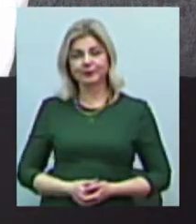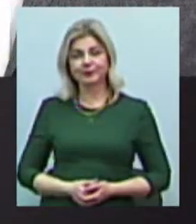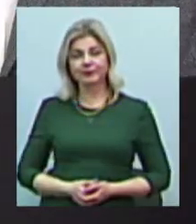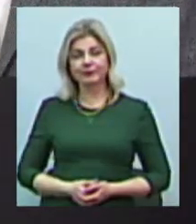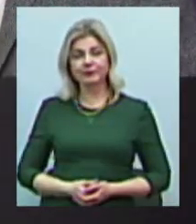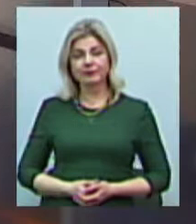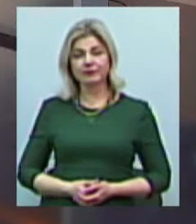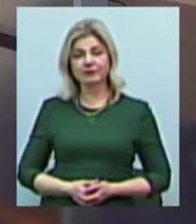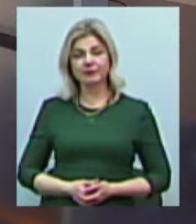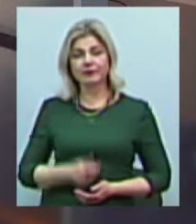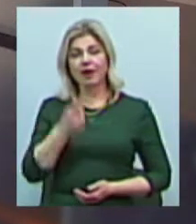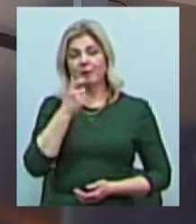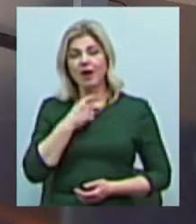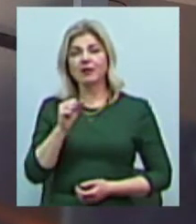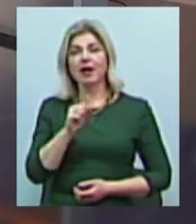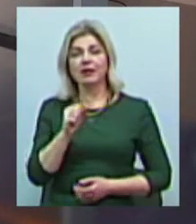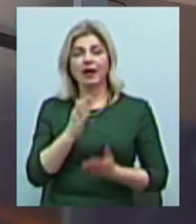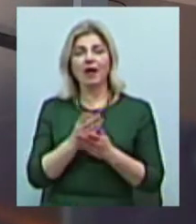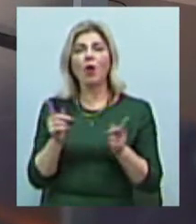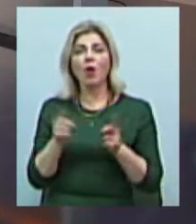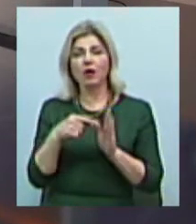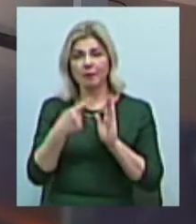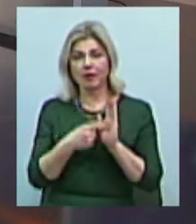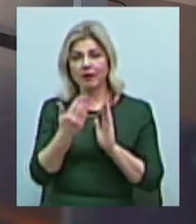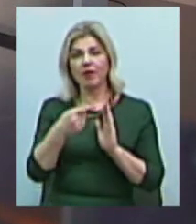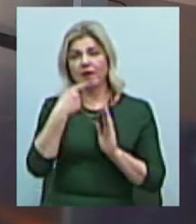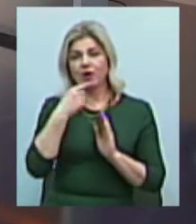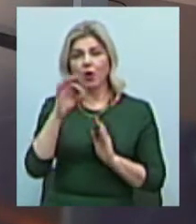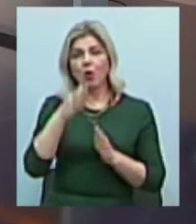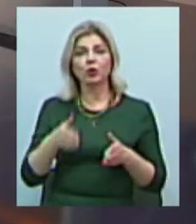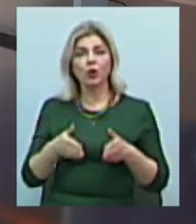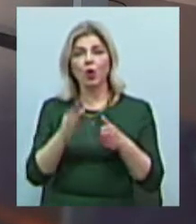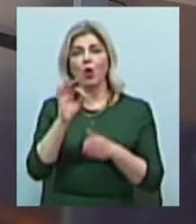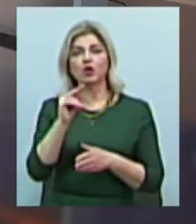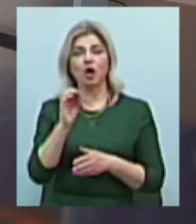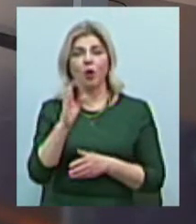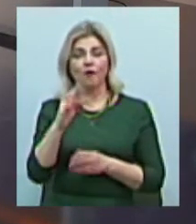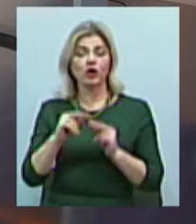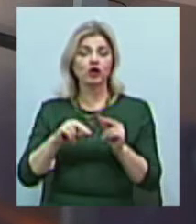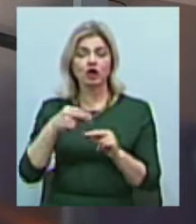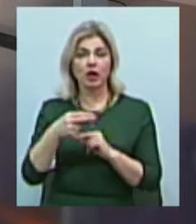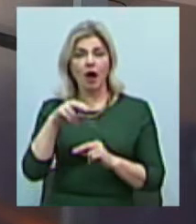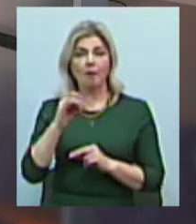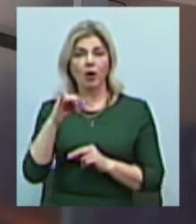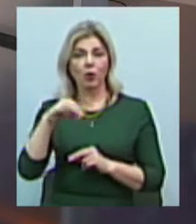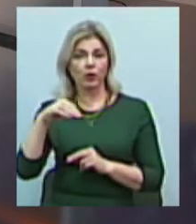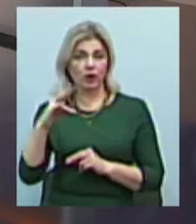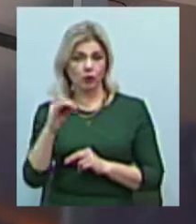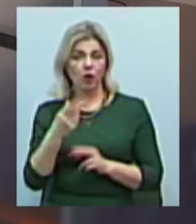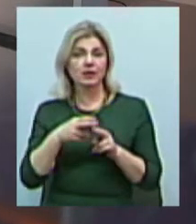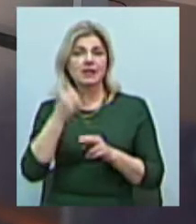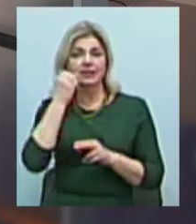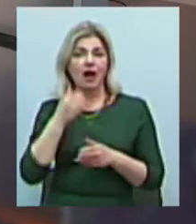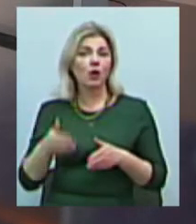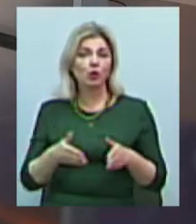Пане Андрію, є коротеньке уточнююче питання. Ви згадали про дорогу на Очаків через Парутине, це так звана стара Очаківська дорога.